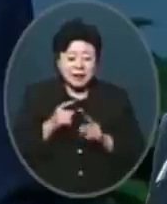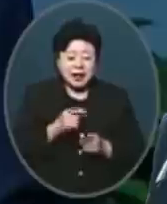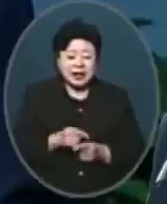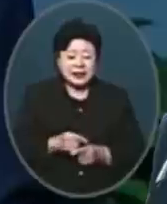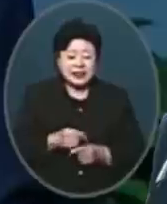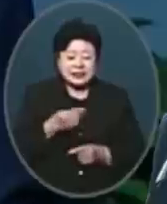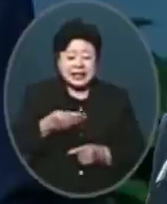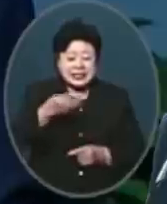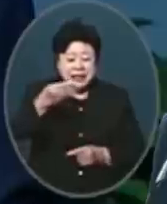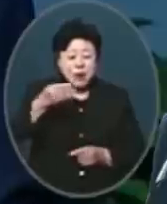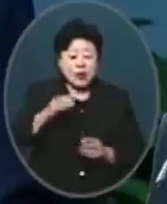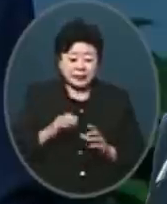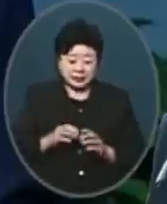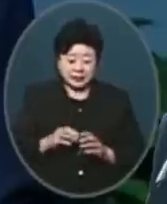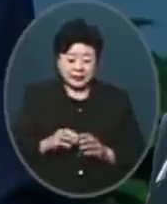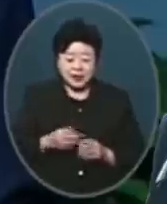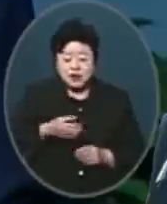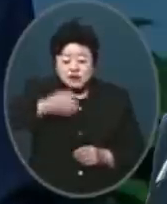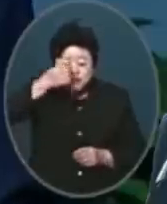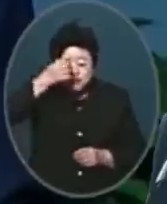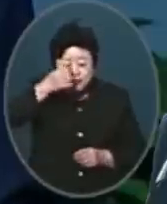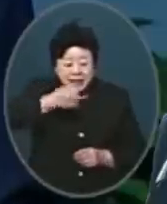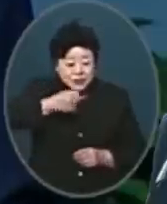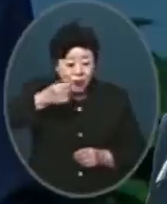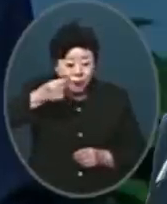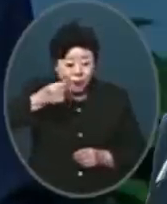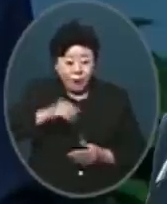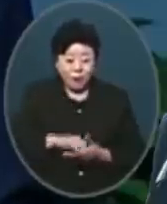4차원의 꿈을 꾸고